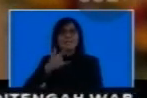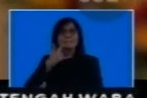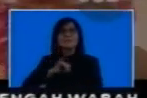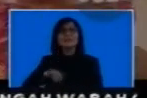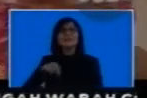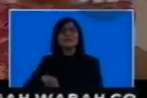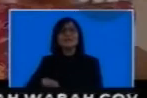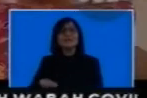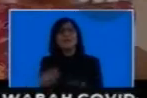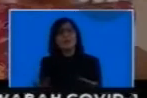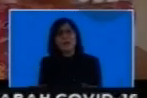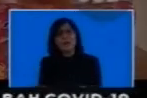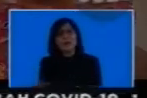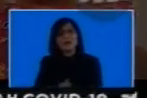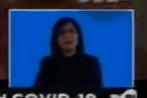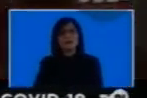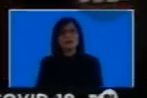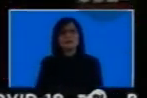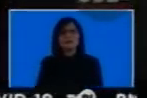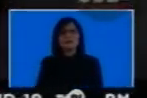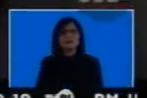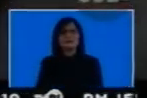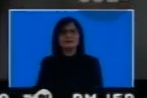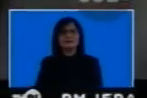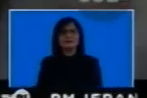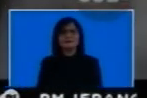begini? Bagaimana ini, Pak?